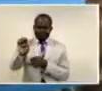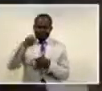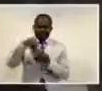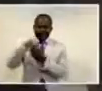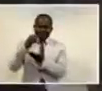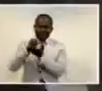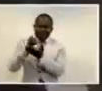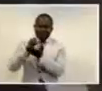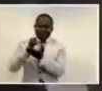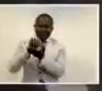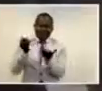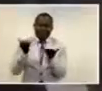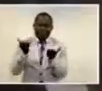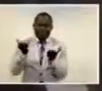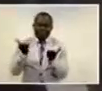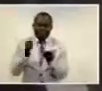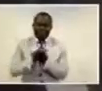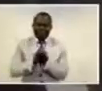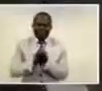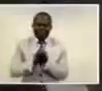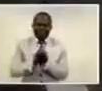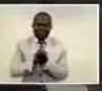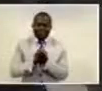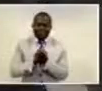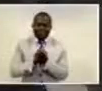aho ni he